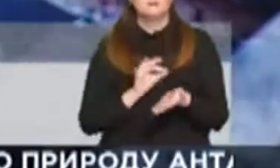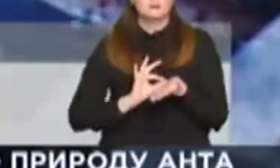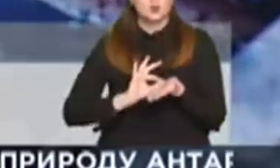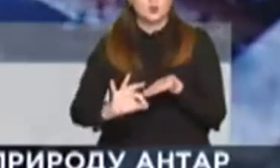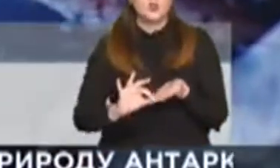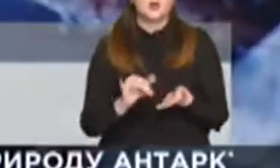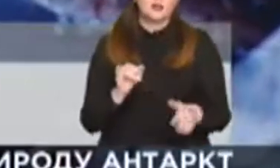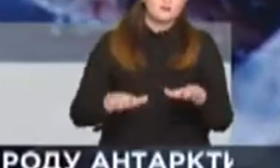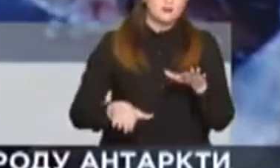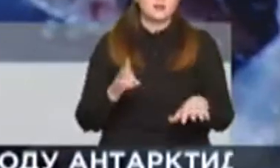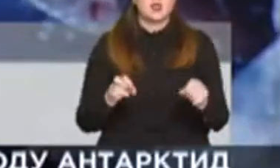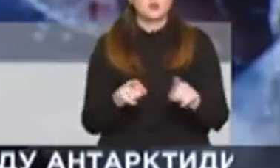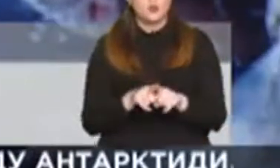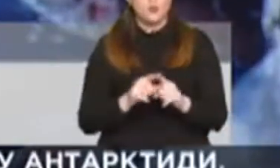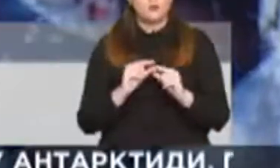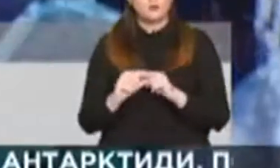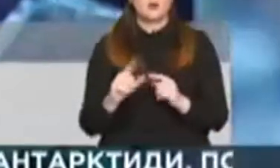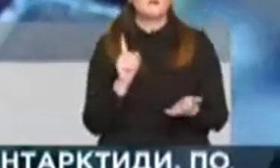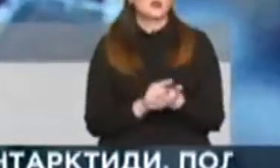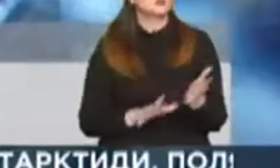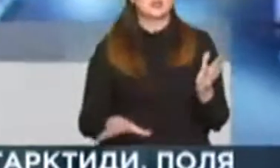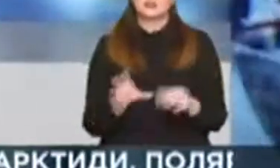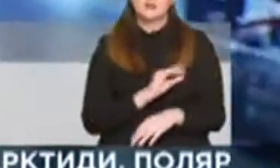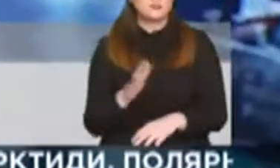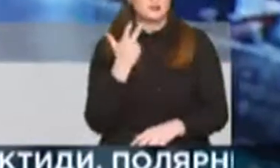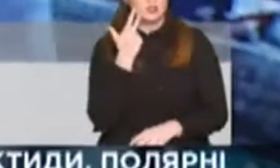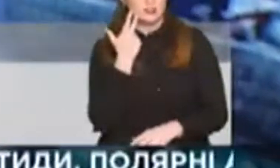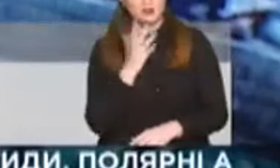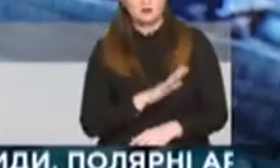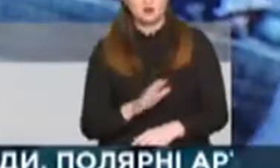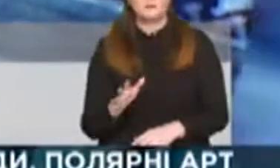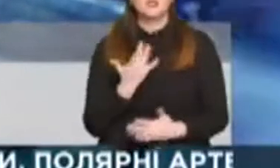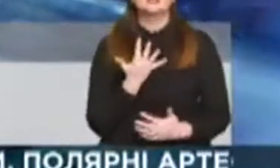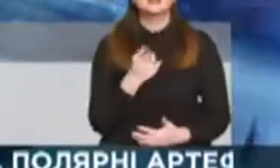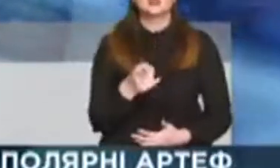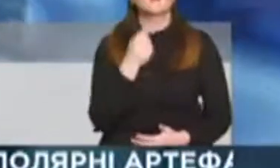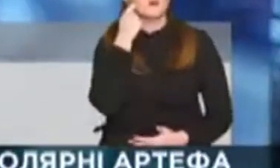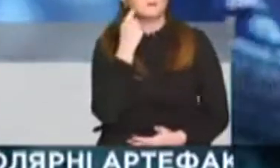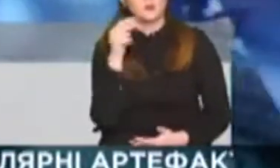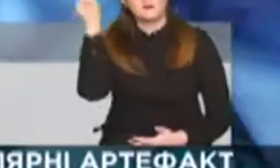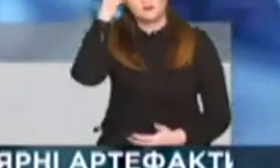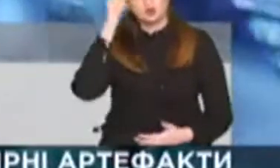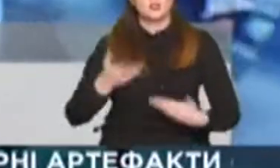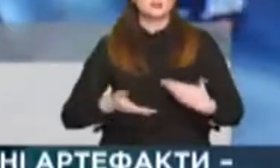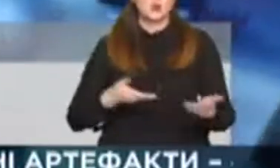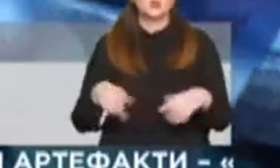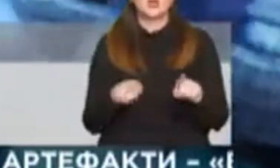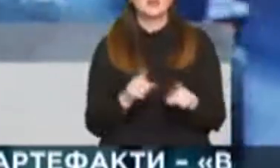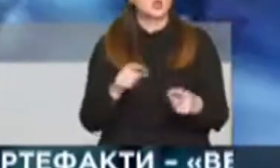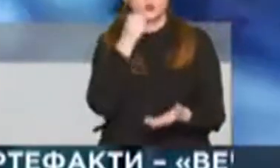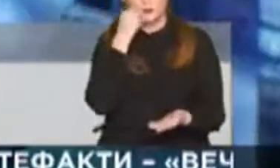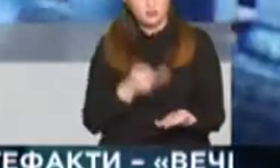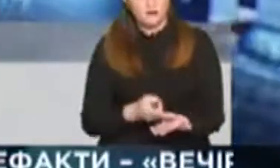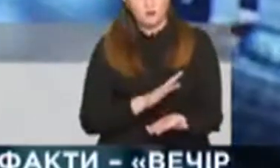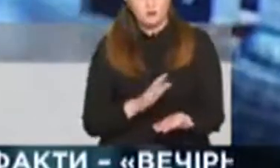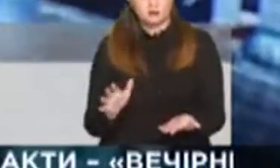І втримати баланс на такому покритті вдається не усім і не завжди. Скільки б вам не було років, вчитися ходити так, щоб не